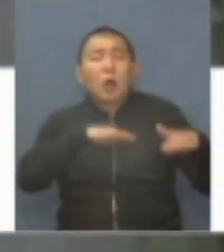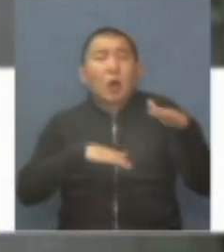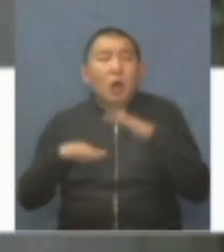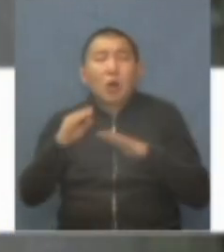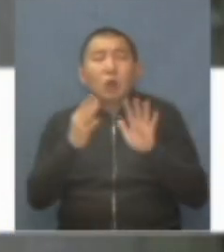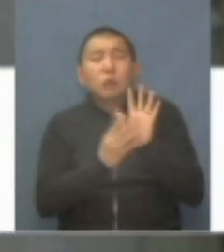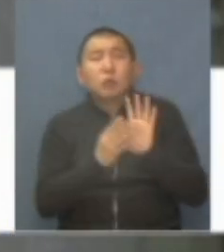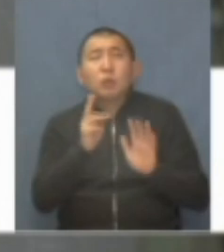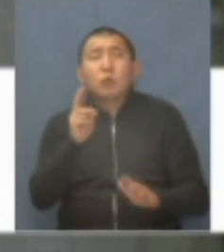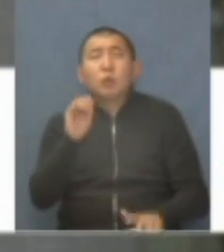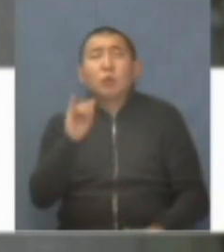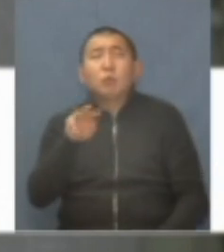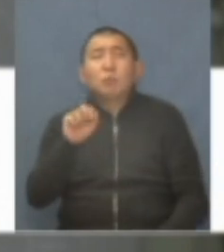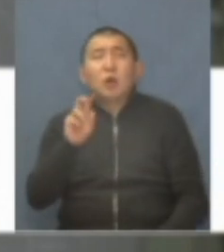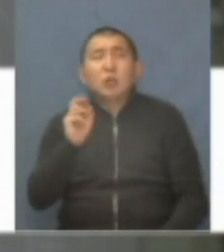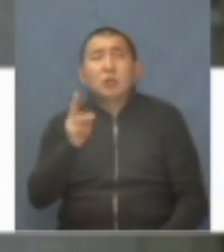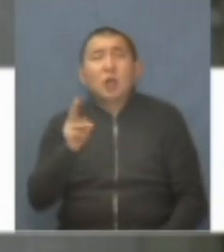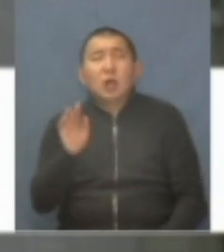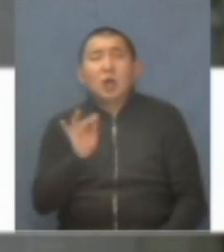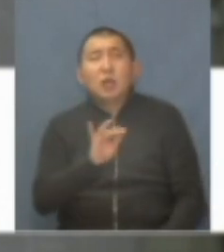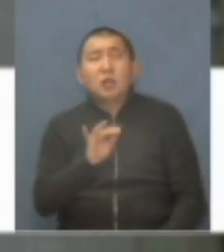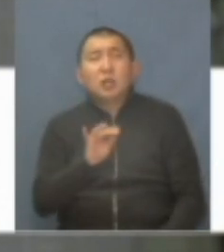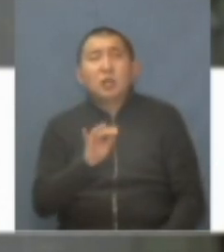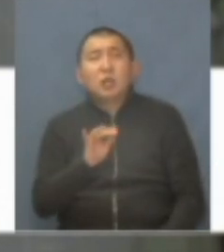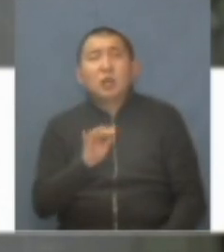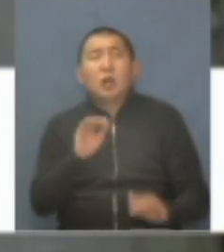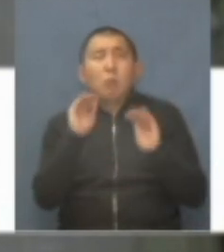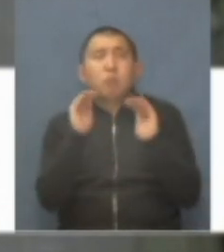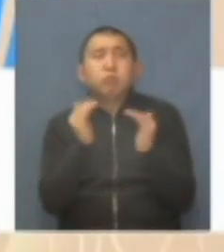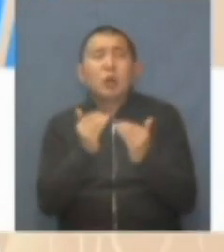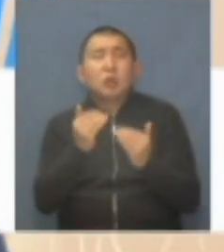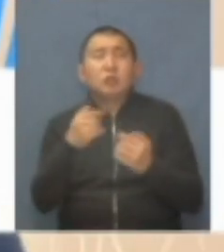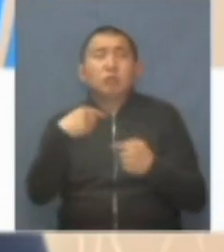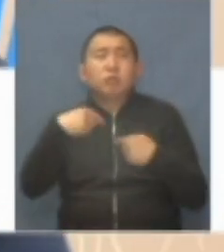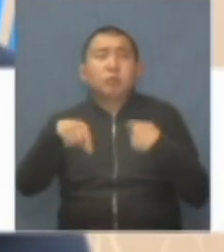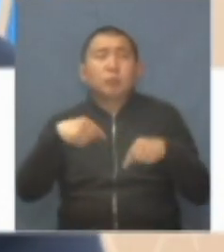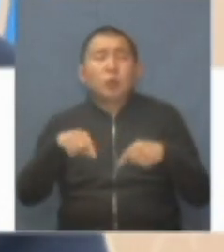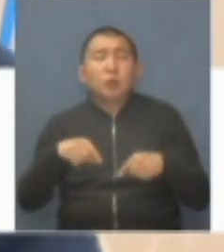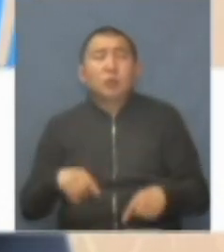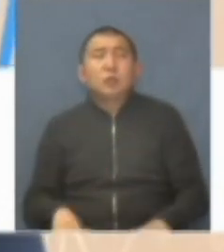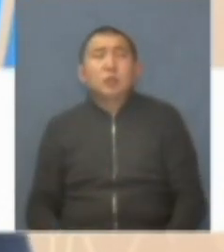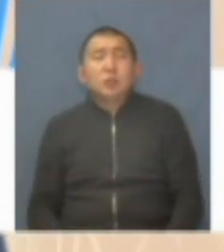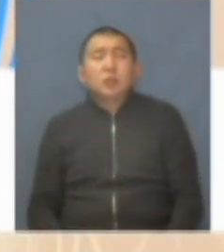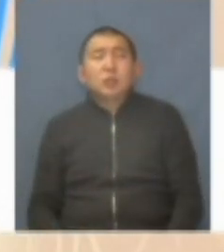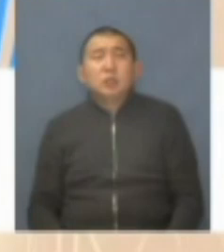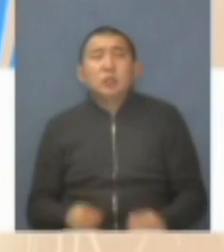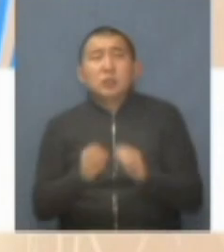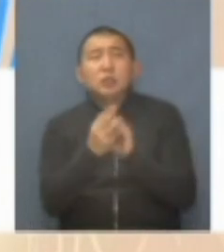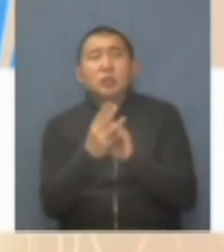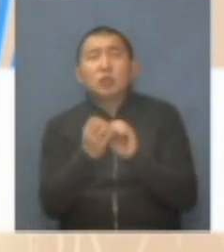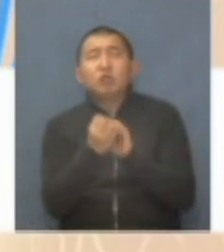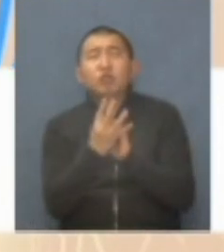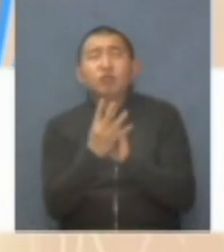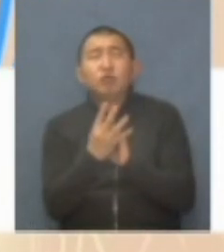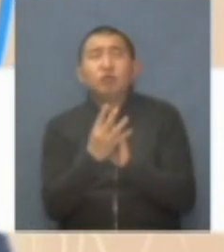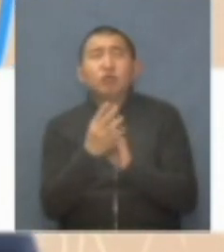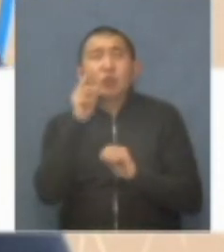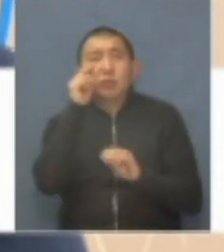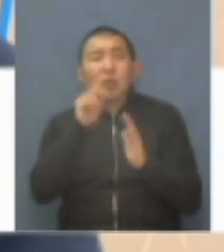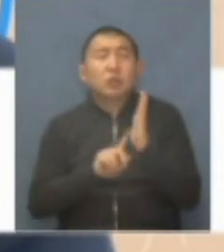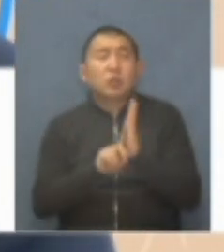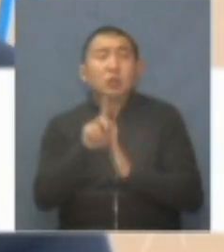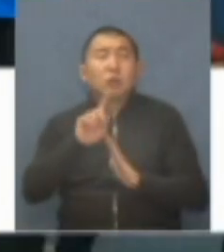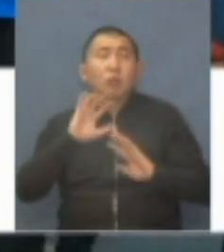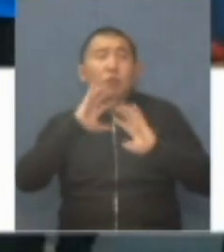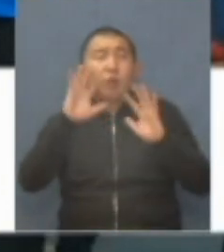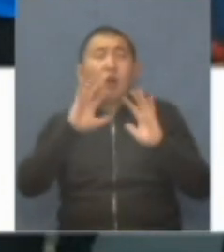тобус-хомалак и мини-футбола. 6-7, вот эти три вида спорта, 13-14 у нас начнется волейбол и другие соответствующие